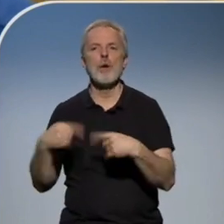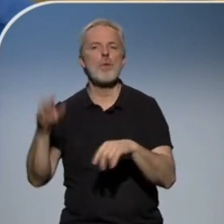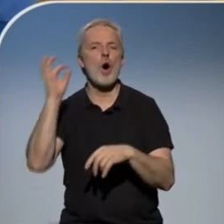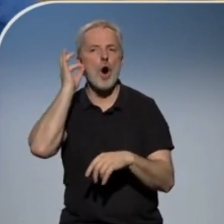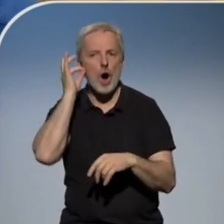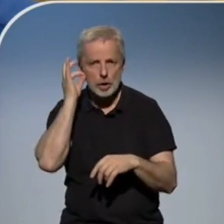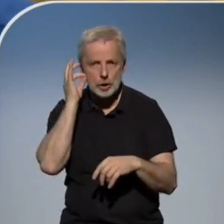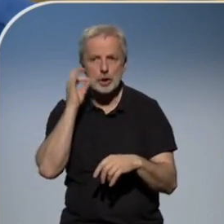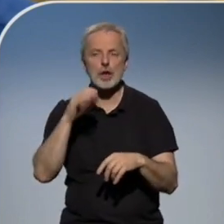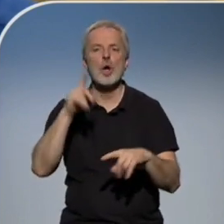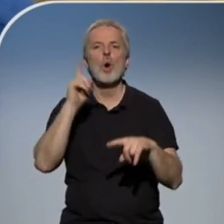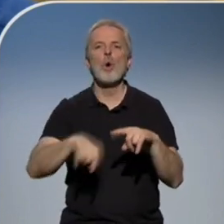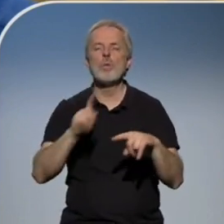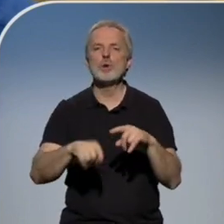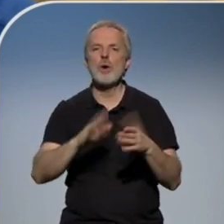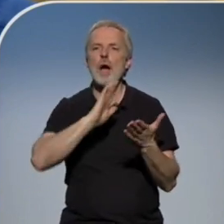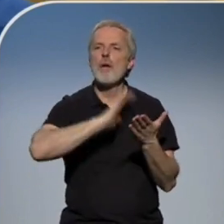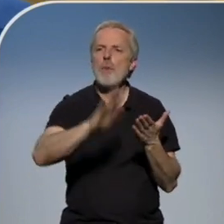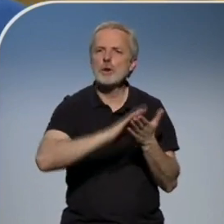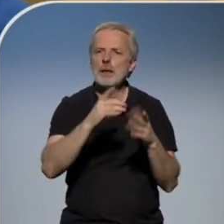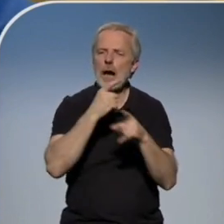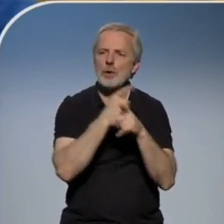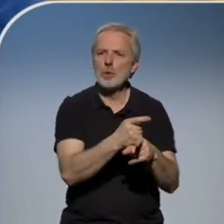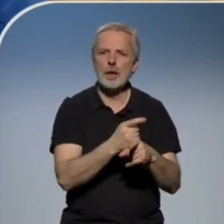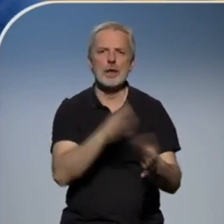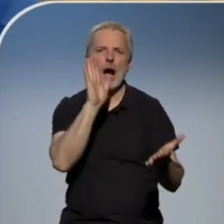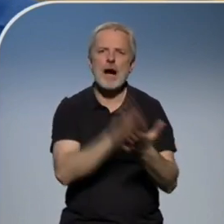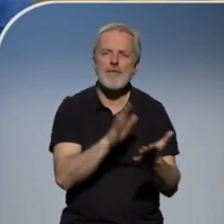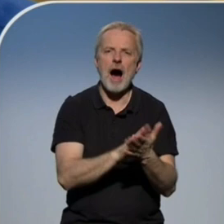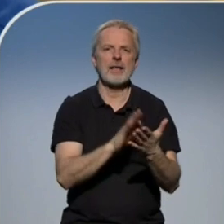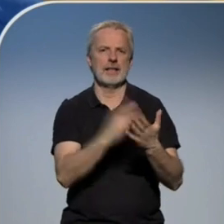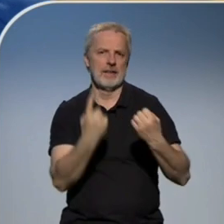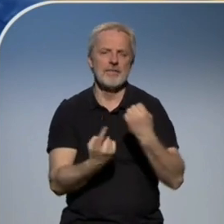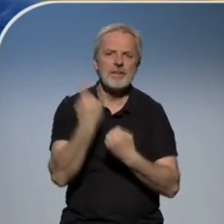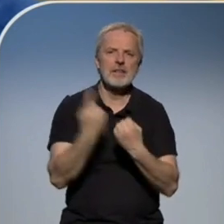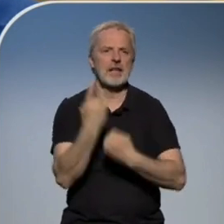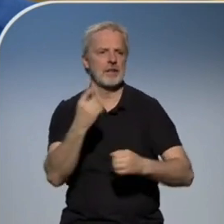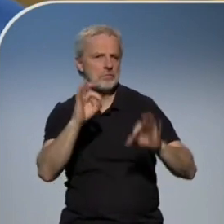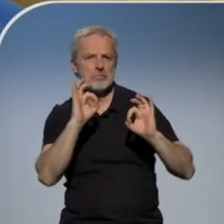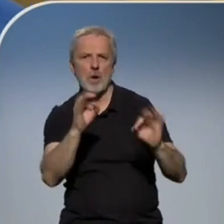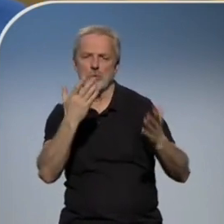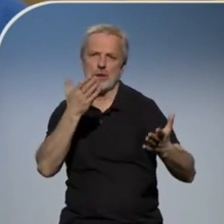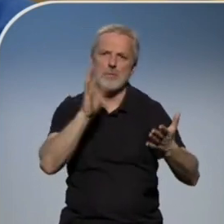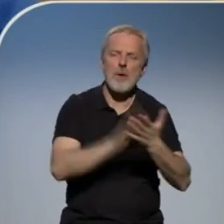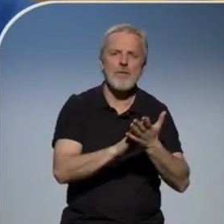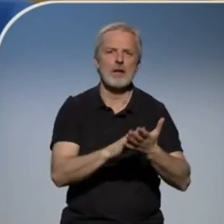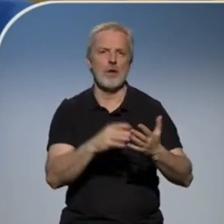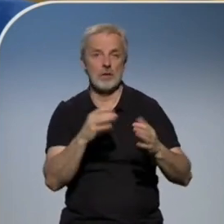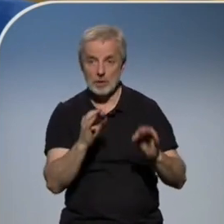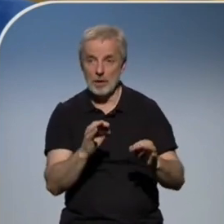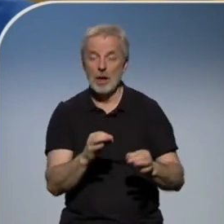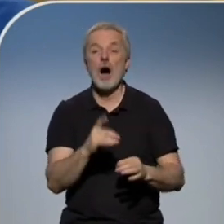jakýkoliv tlak na výkon. Malé holčičky by neměly být vůbec chváleny za nějaké výsledky, za to, že něco udělali dobře, za to, že něco nakreslili dobře,